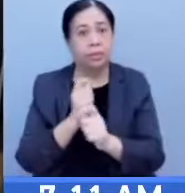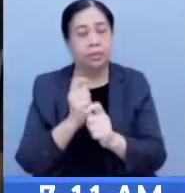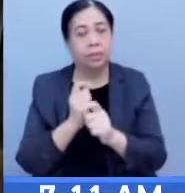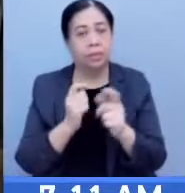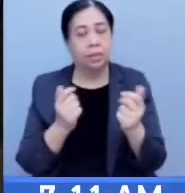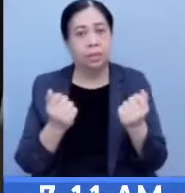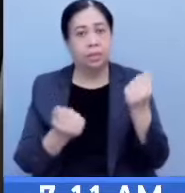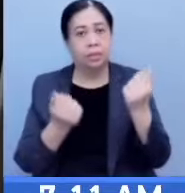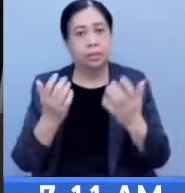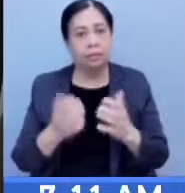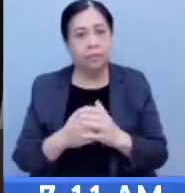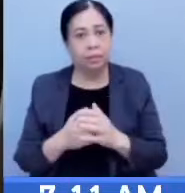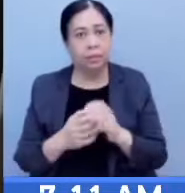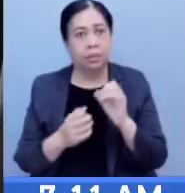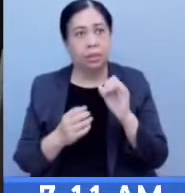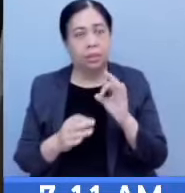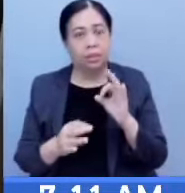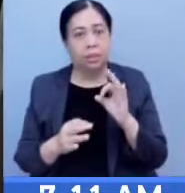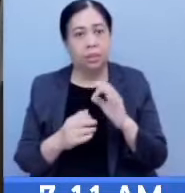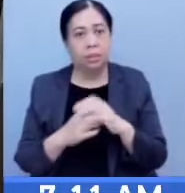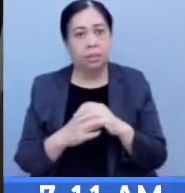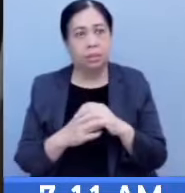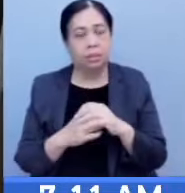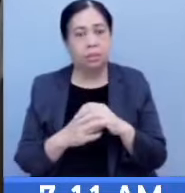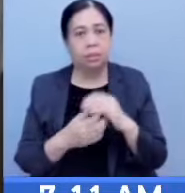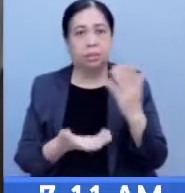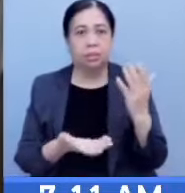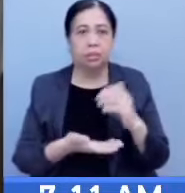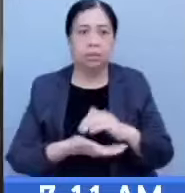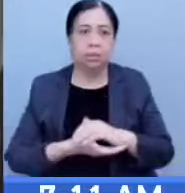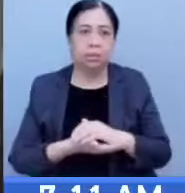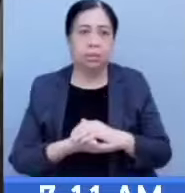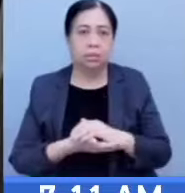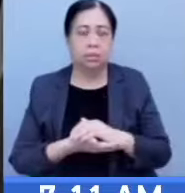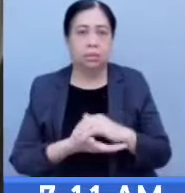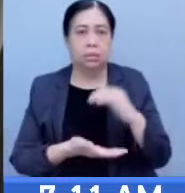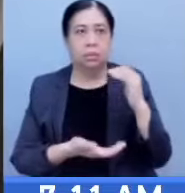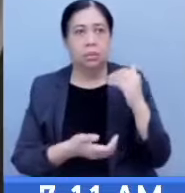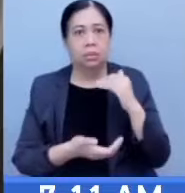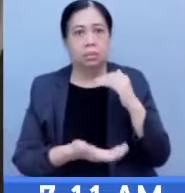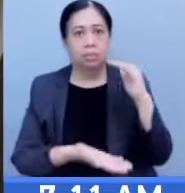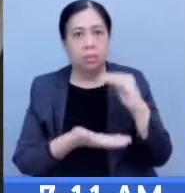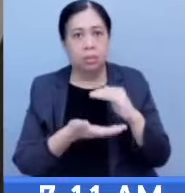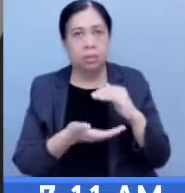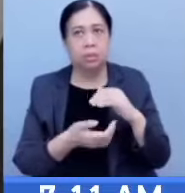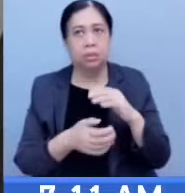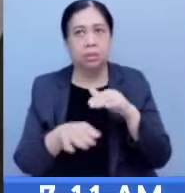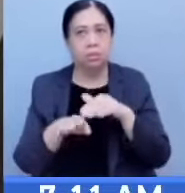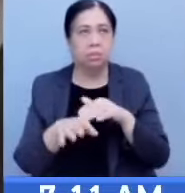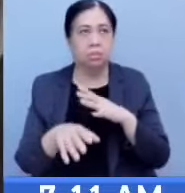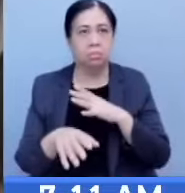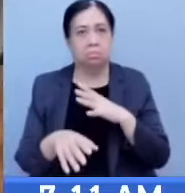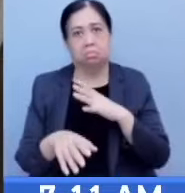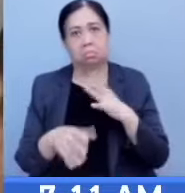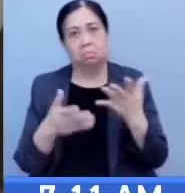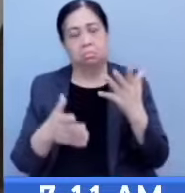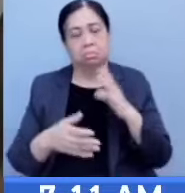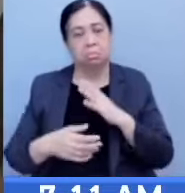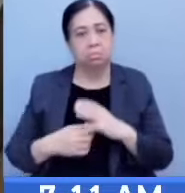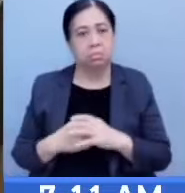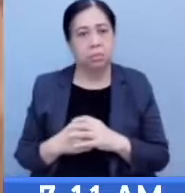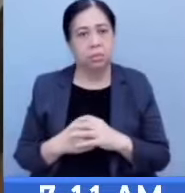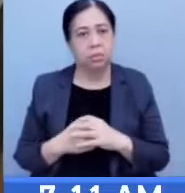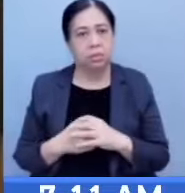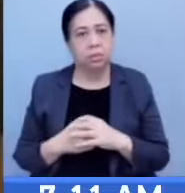kung makakaiwas po sa masyadong traffic, pabor naman po. Tapos saka na lang po